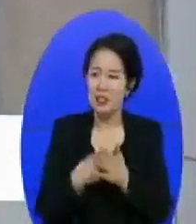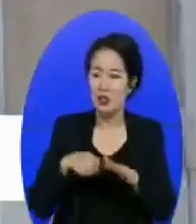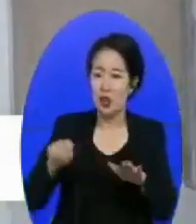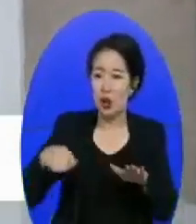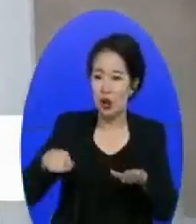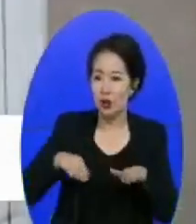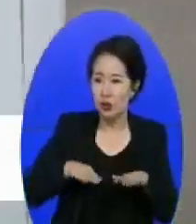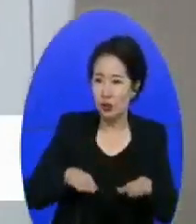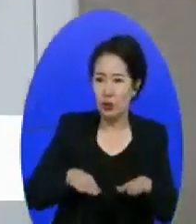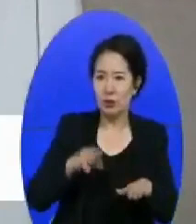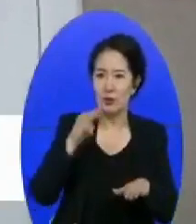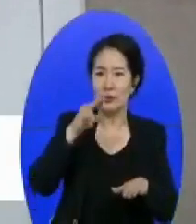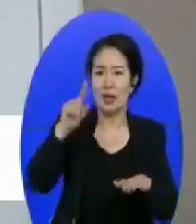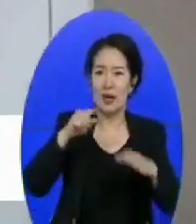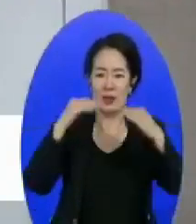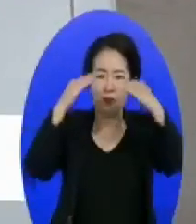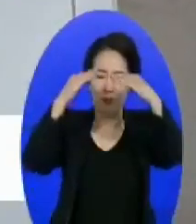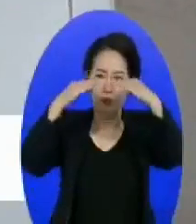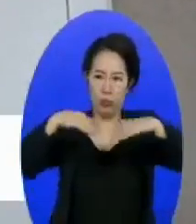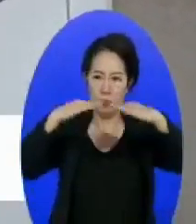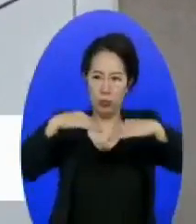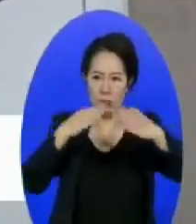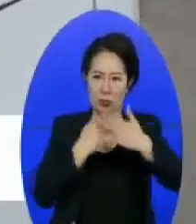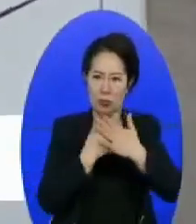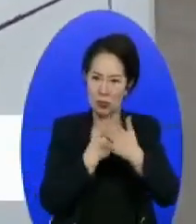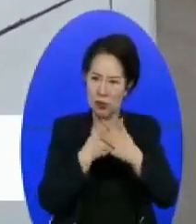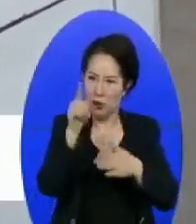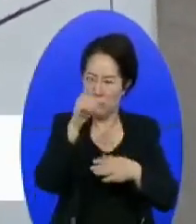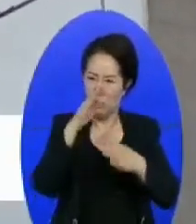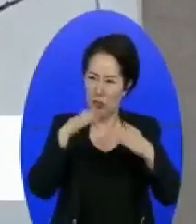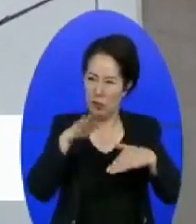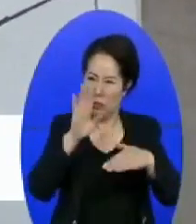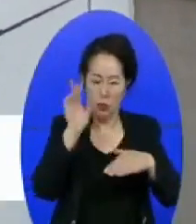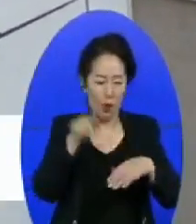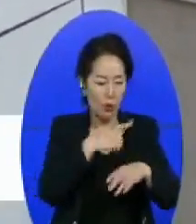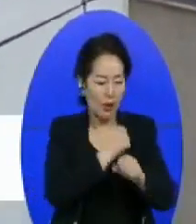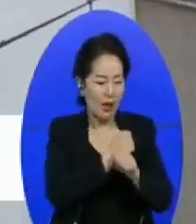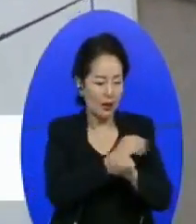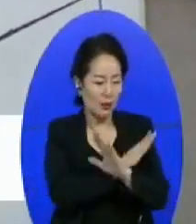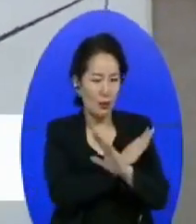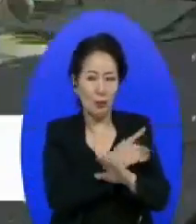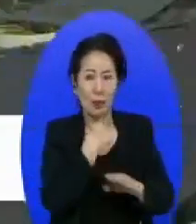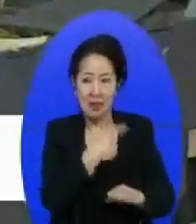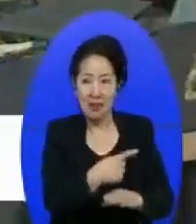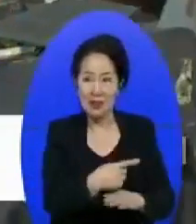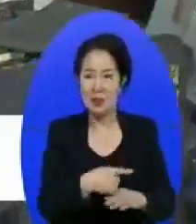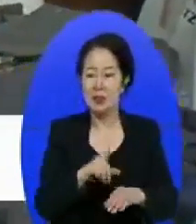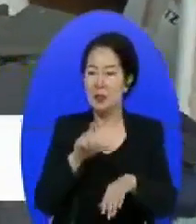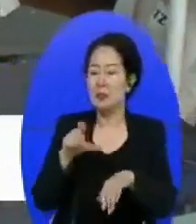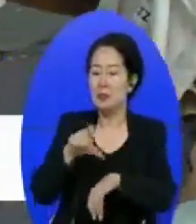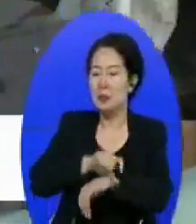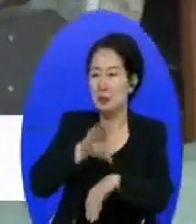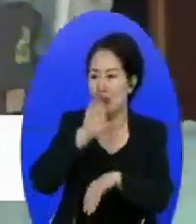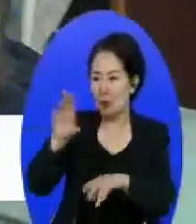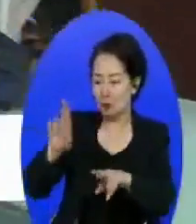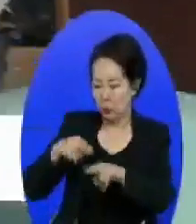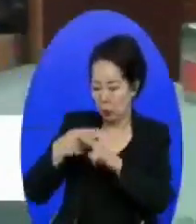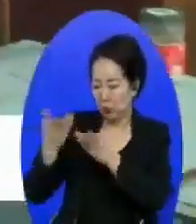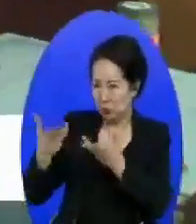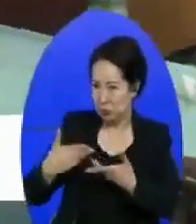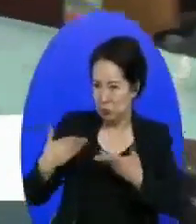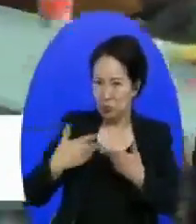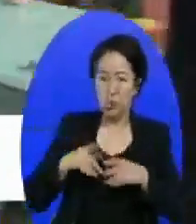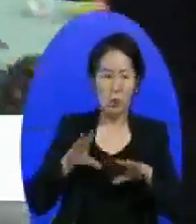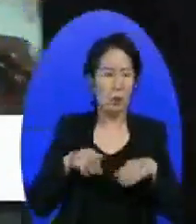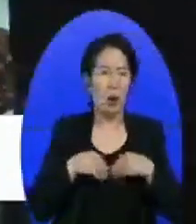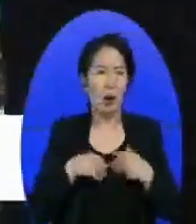ойдлын энцэх таазан нурж эхэлсэн. Энэ байдлыг хориглож үйл ажиллагааг нь зогсоох мэрэгжлийн байгууллагын дүгнэлт шийдвэрийг хүргүүлдэгч